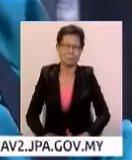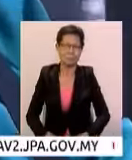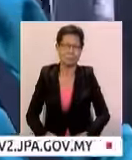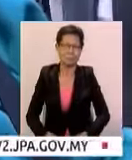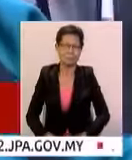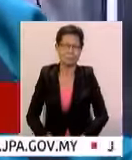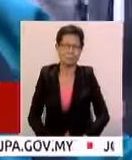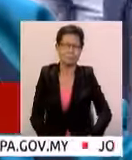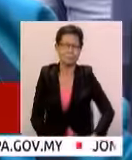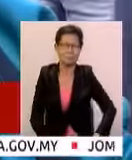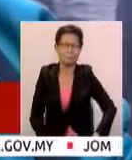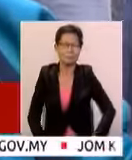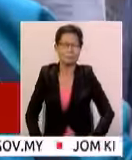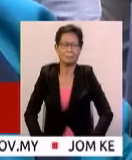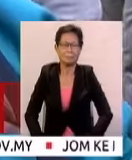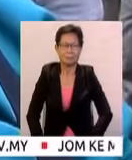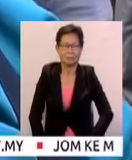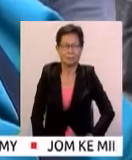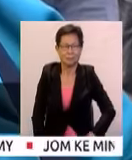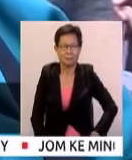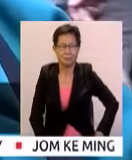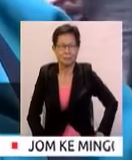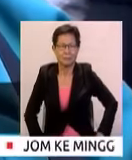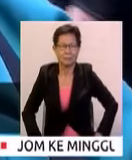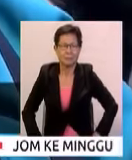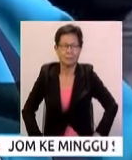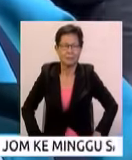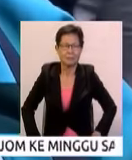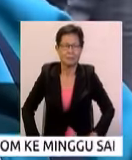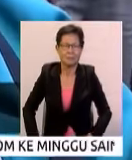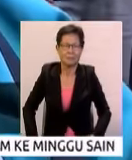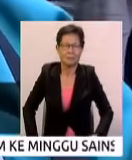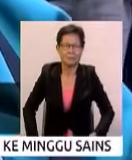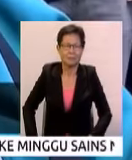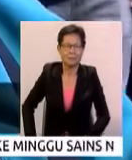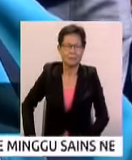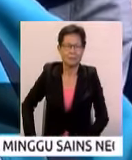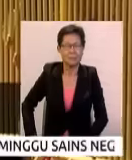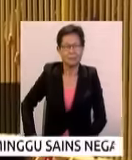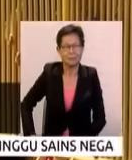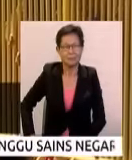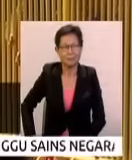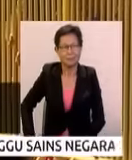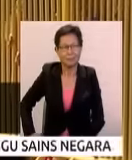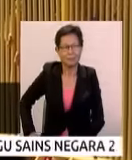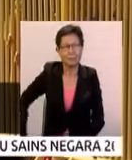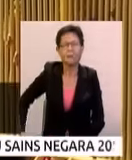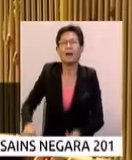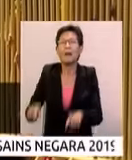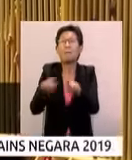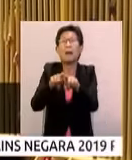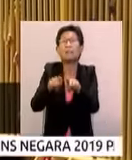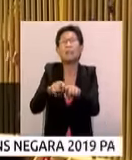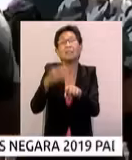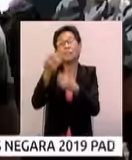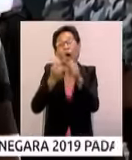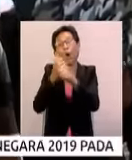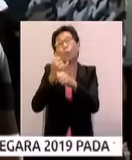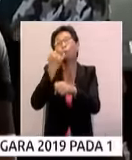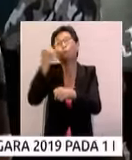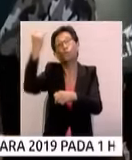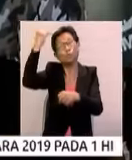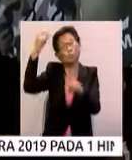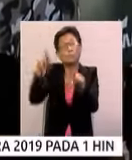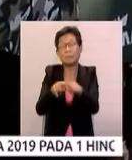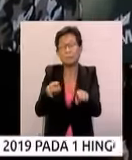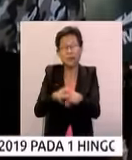Paling-paling tu je nak tengok jet-jet pejuang. Maksudnya. Seperti tahun sebelumnya, 5/2019